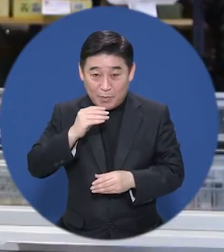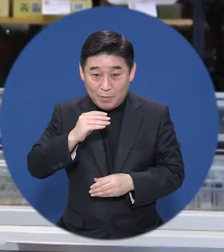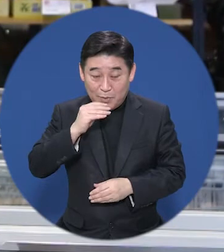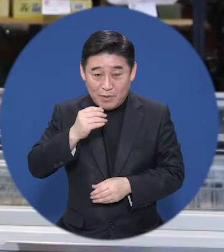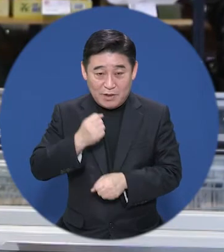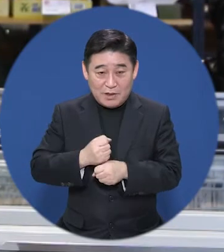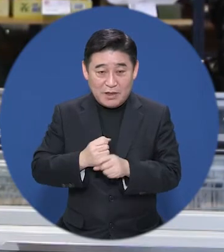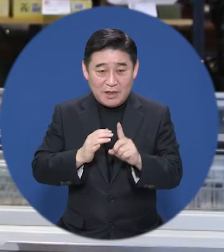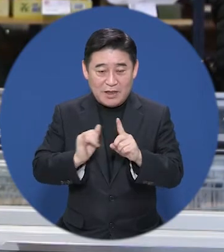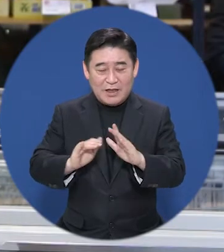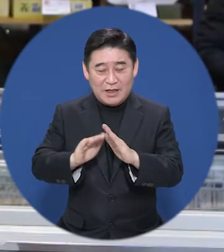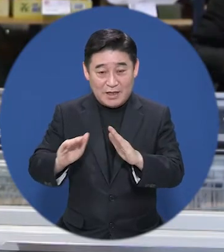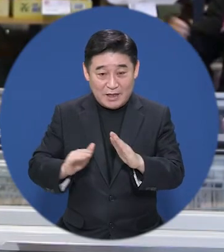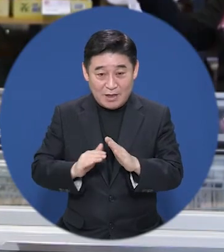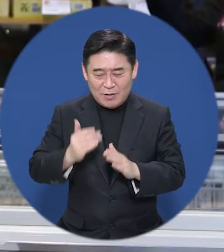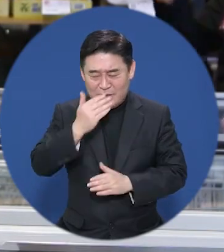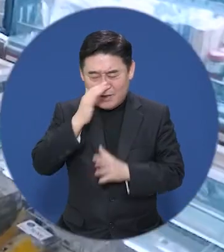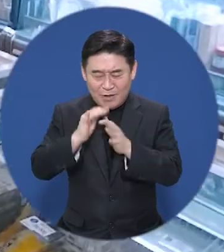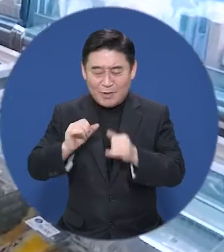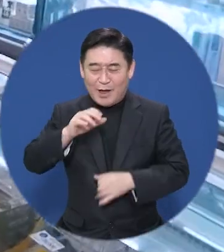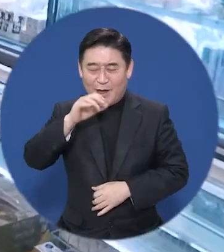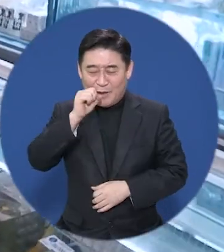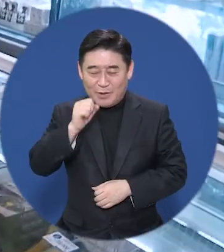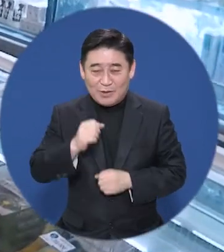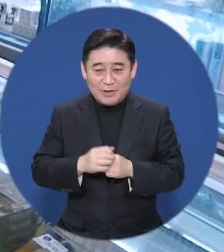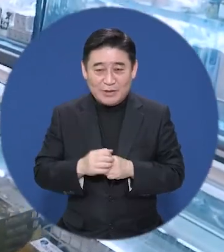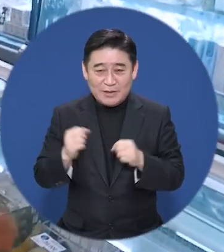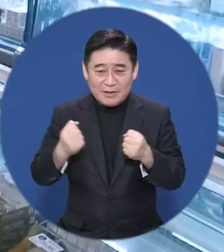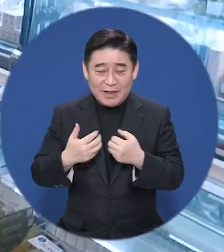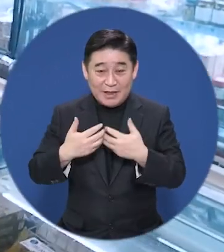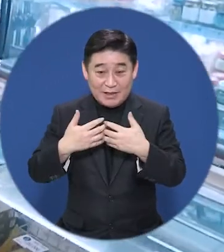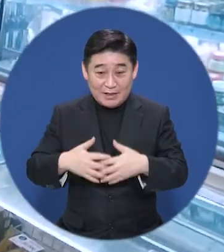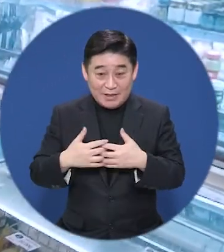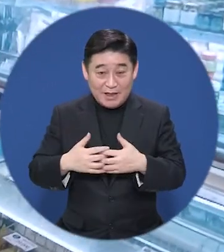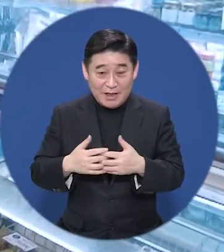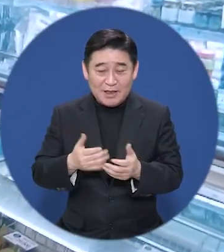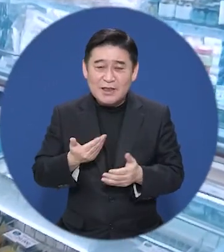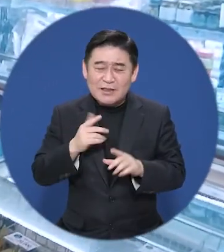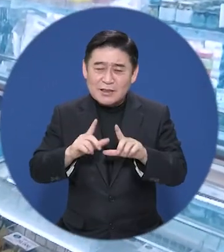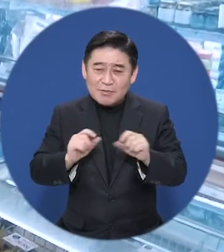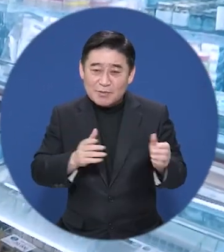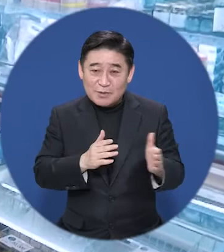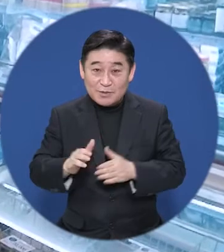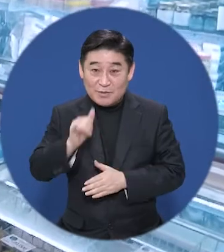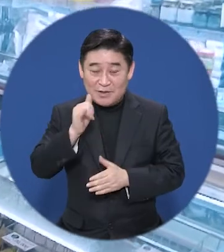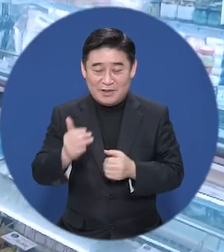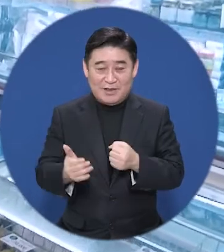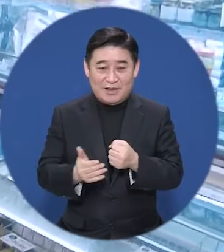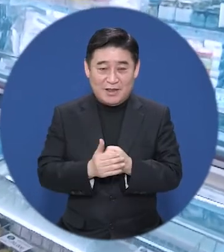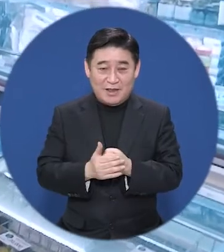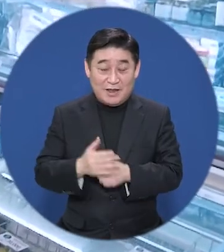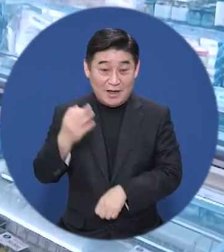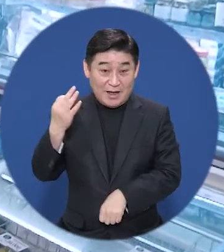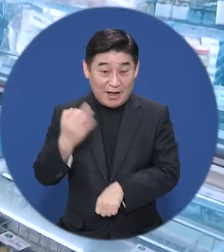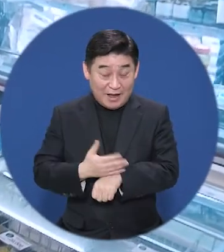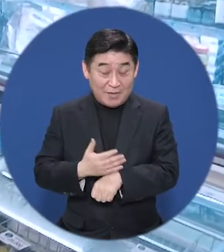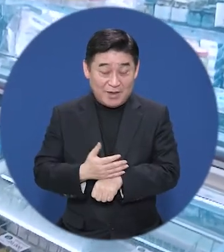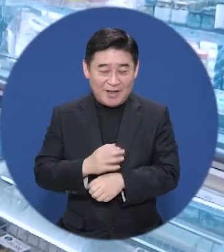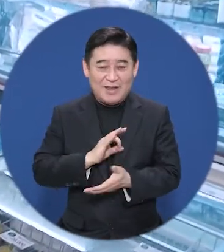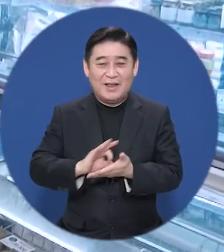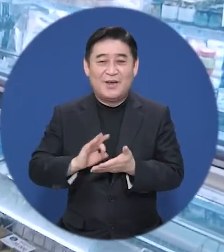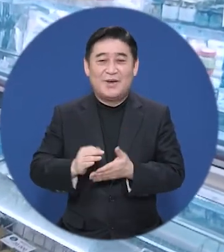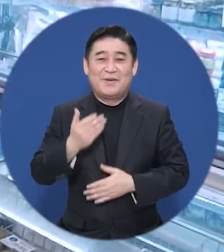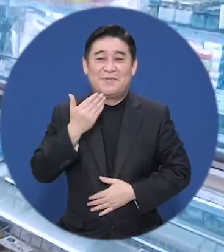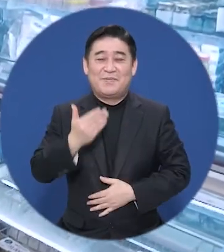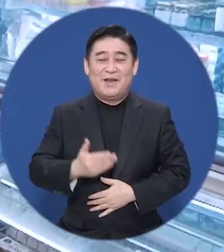같이 1인 가구나 젊은 세대들이 좋아하는 이렇게 냉장, 냉동식품도 준비가 되어 있으니까요. 간편하게도 이용하실